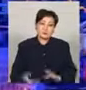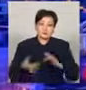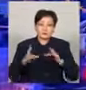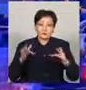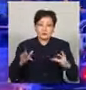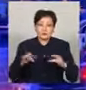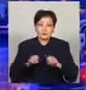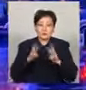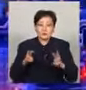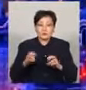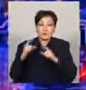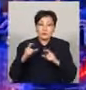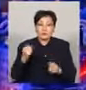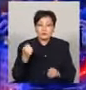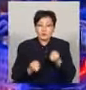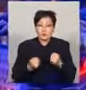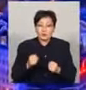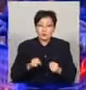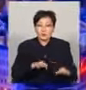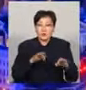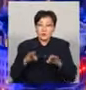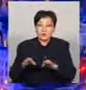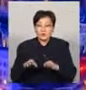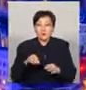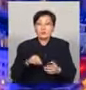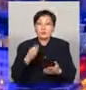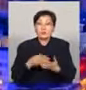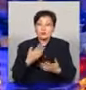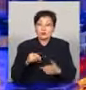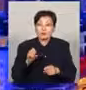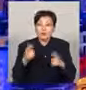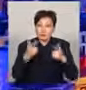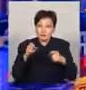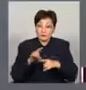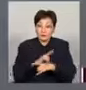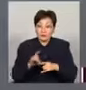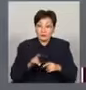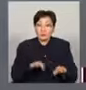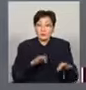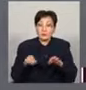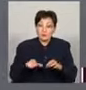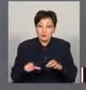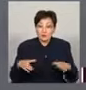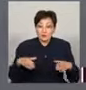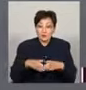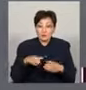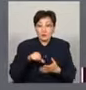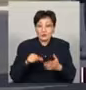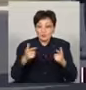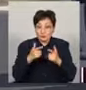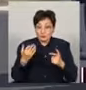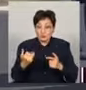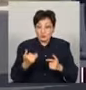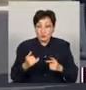Әлеуметтік желіде тараған жүк көліктерінің жүру құны қымбаттайды деген ақпарат жалған. Бұл туралы автомобиль жолдары комитетінің өкілі жеткізді.